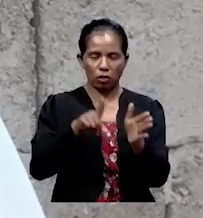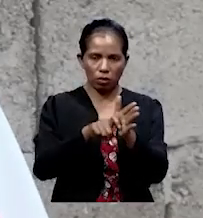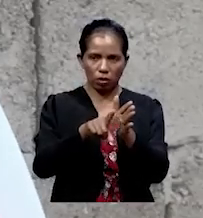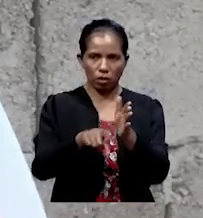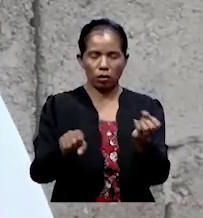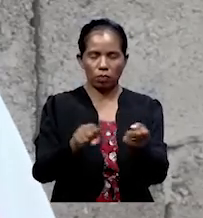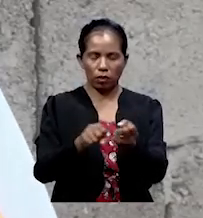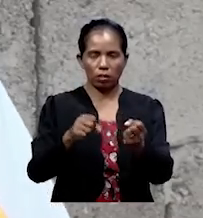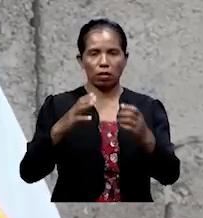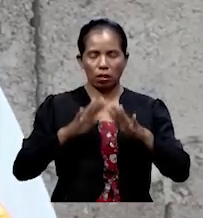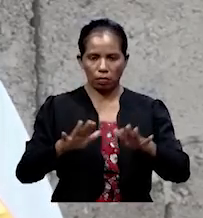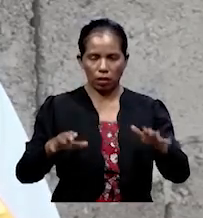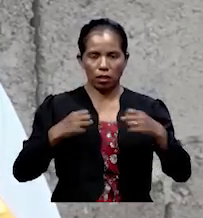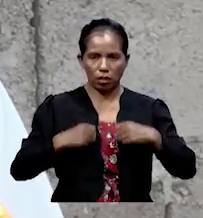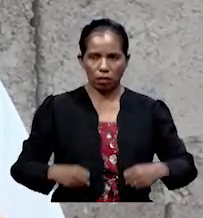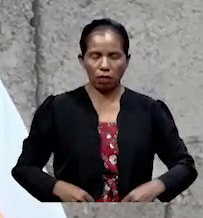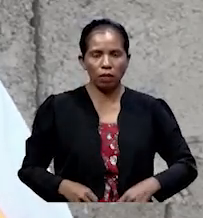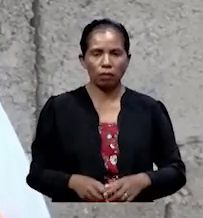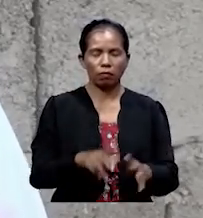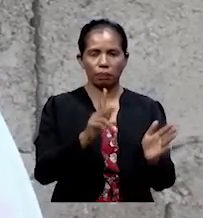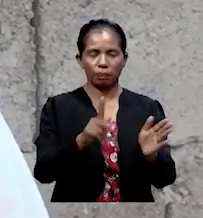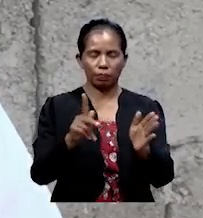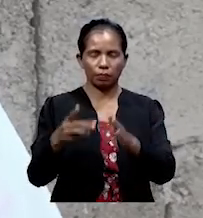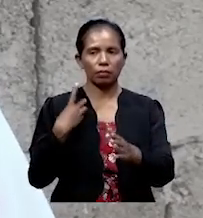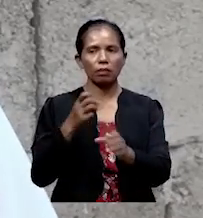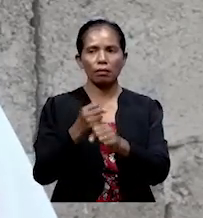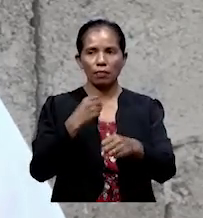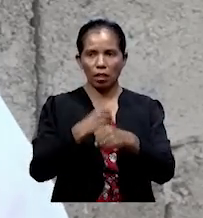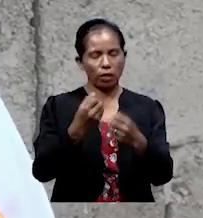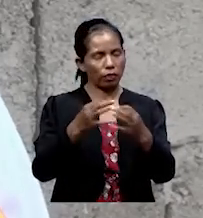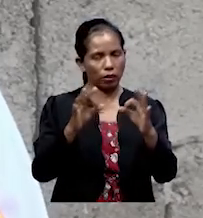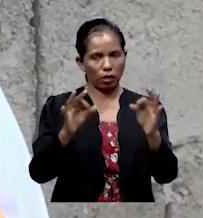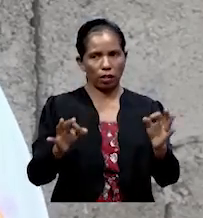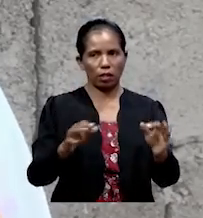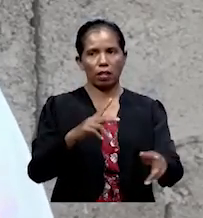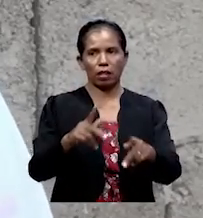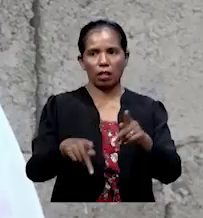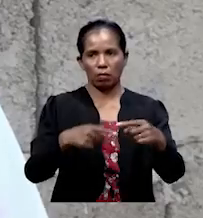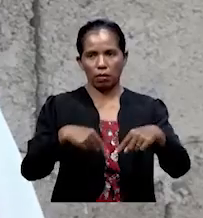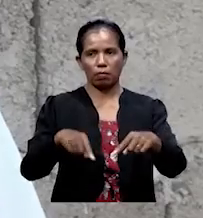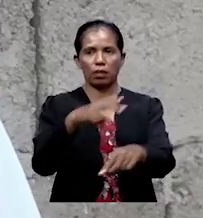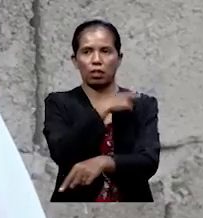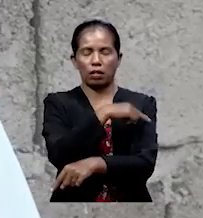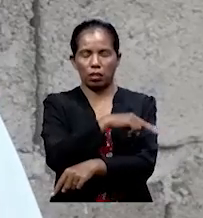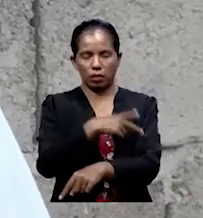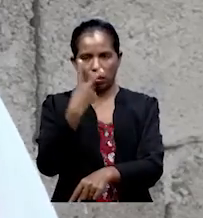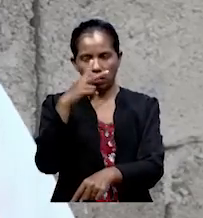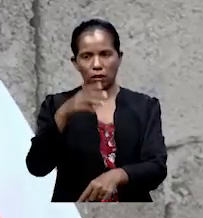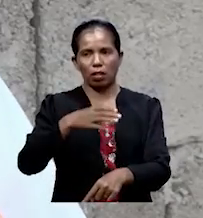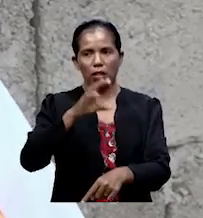bariknya Saudi. Então, plano ser mami halo, amne plano ma lao nanis dena. Paciente ba consulta, controla, hemai